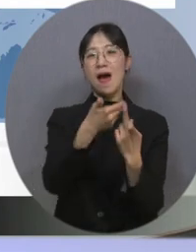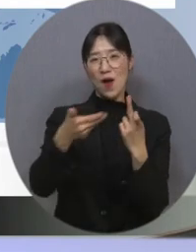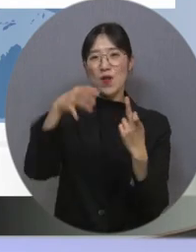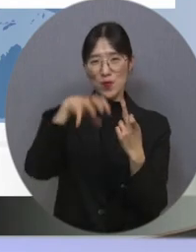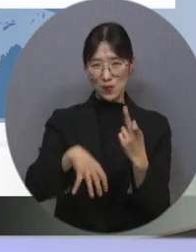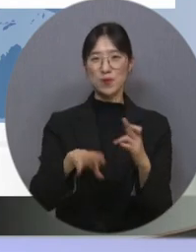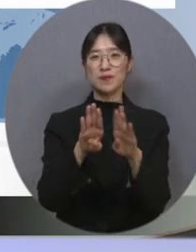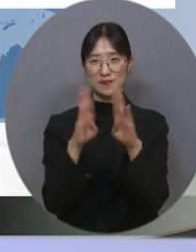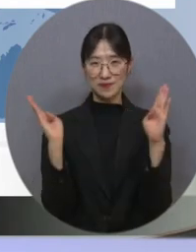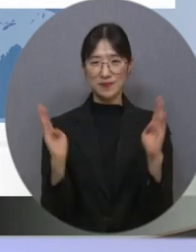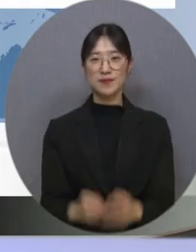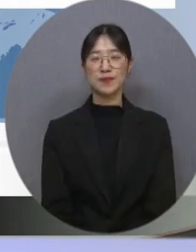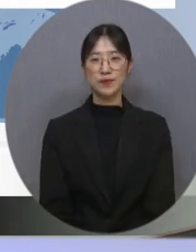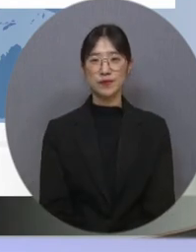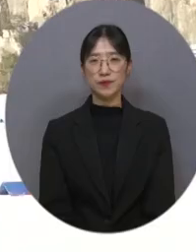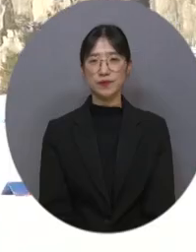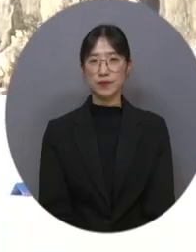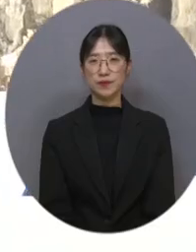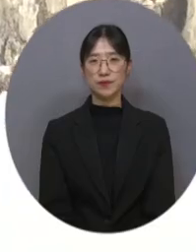기자가 보도합니다.